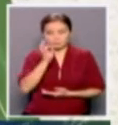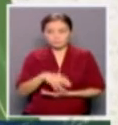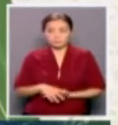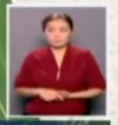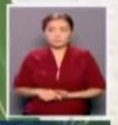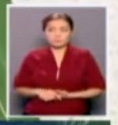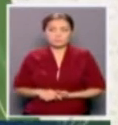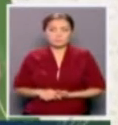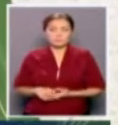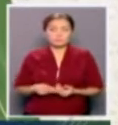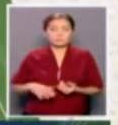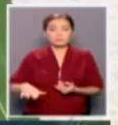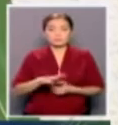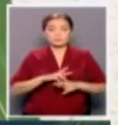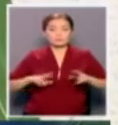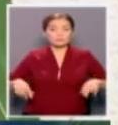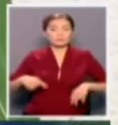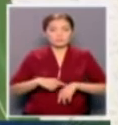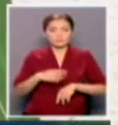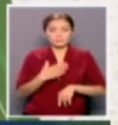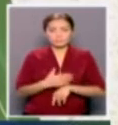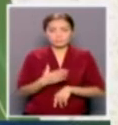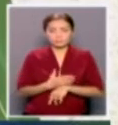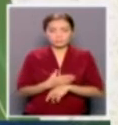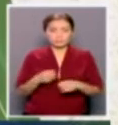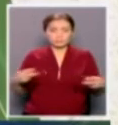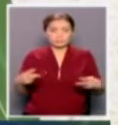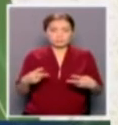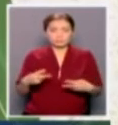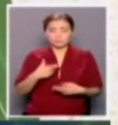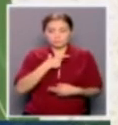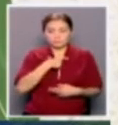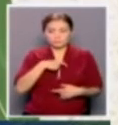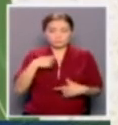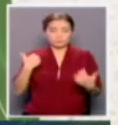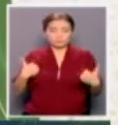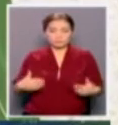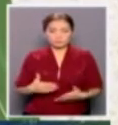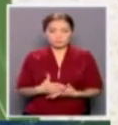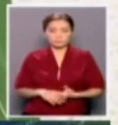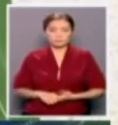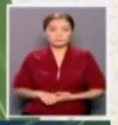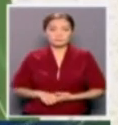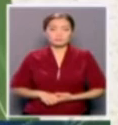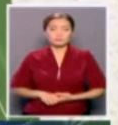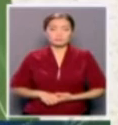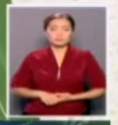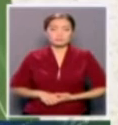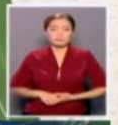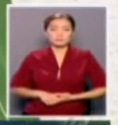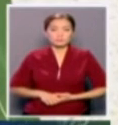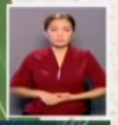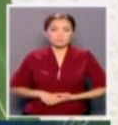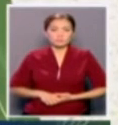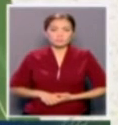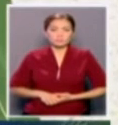Өзі бүкіл туған жерменен бірдей тұр, және туған жерге алмасып тұр бұл. Төбесінде бұлттар қалқып, төменде оттар жандатқан не?